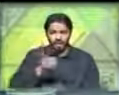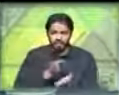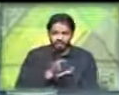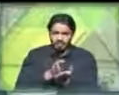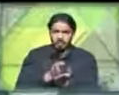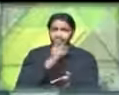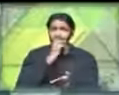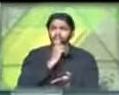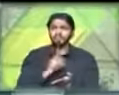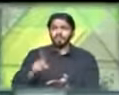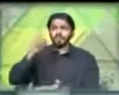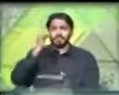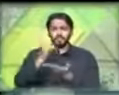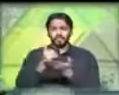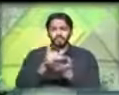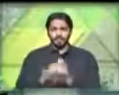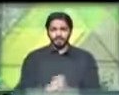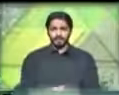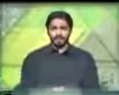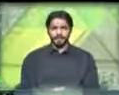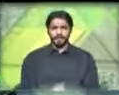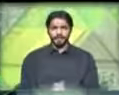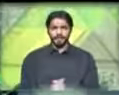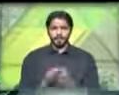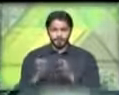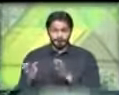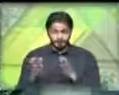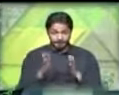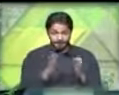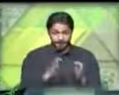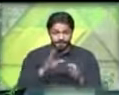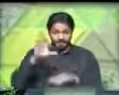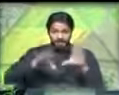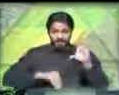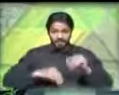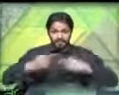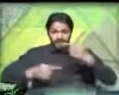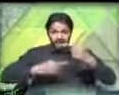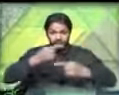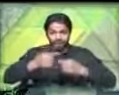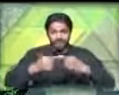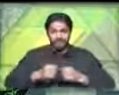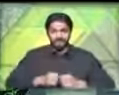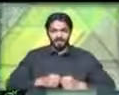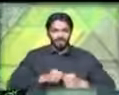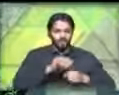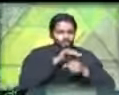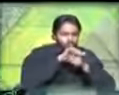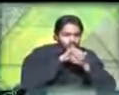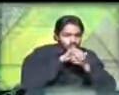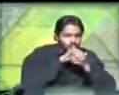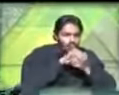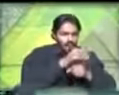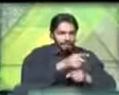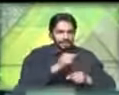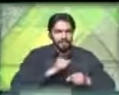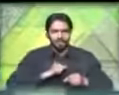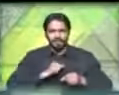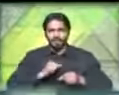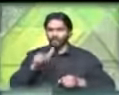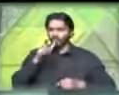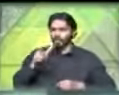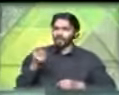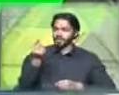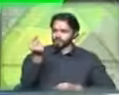آمين. إنه ولي ذلك والقادر عليه. آمين. أو غير هذا يا نبي الله؟ ماذا قال سيدنا؟ قال أحكم بينهما يا